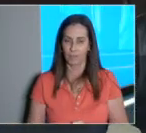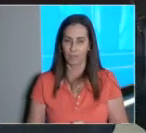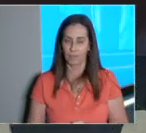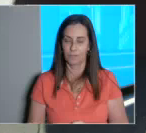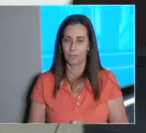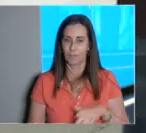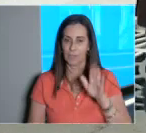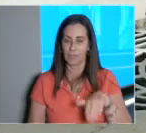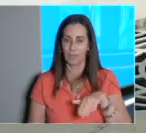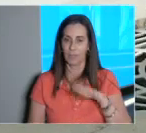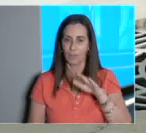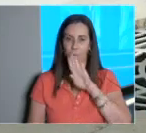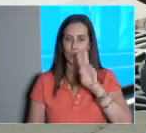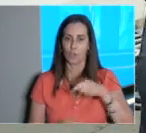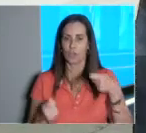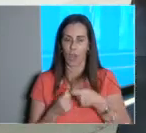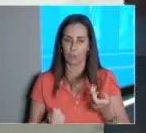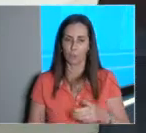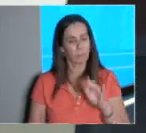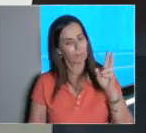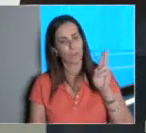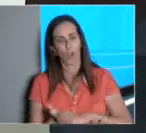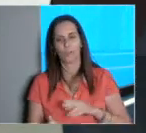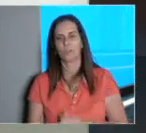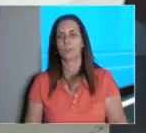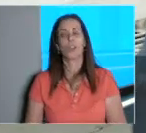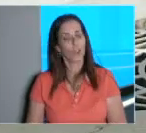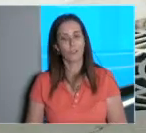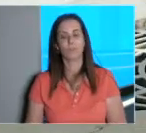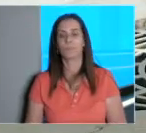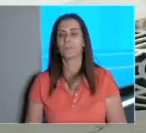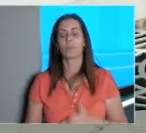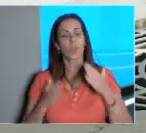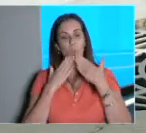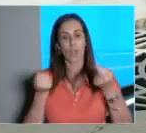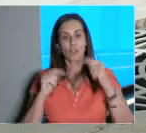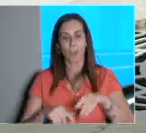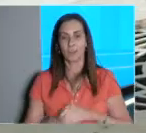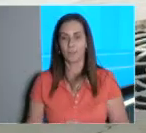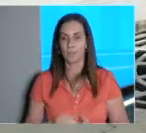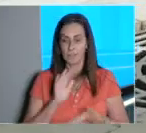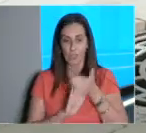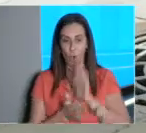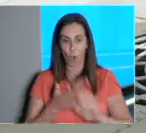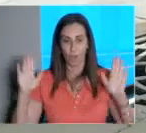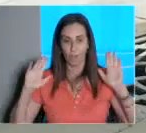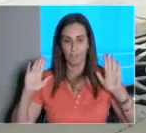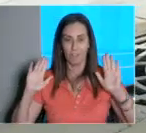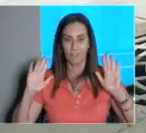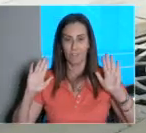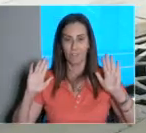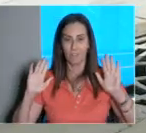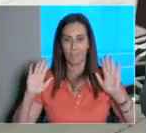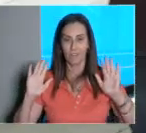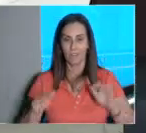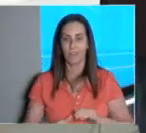בשפתה. גם לנתניהו יש כ... זה גם נכון. צדקת. טוב. יפה, אדוני, אנחנו מאוד מודים לך. הסכמת אותנו. לא, היית חד